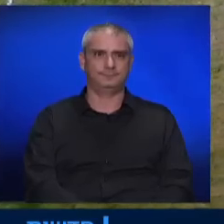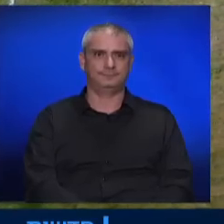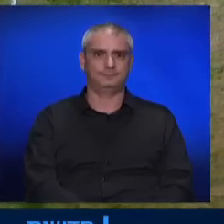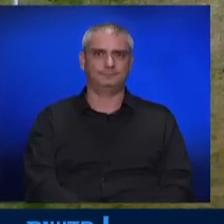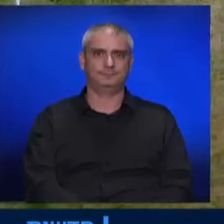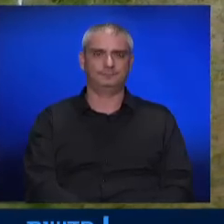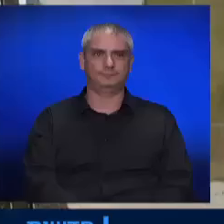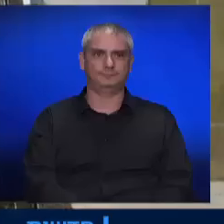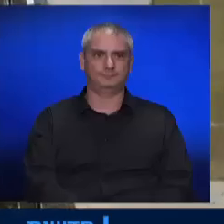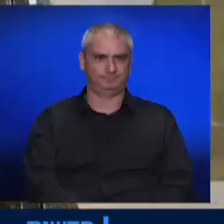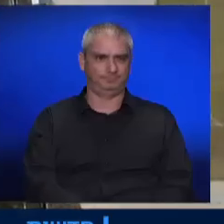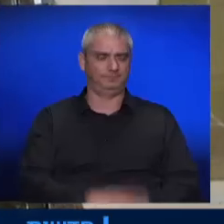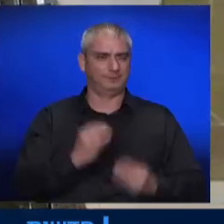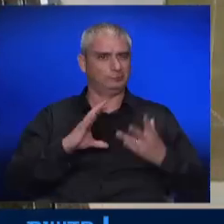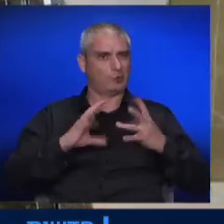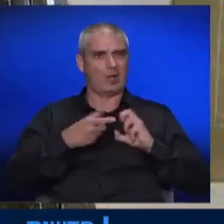משהו עקום בדליית אל כרמל.